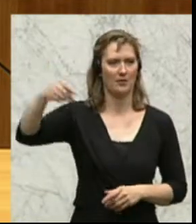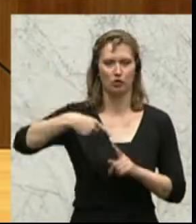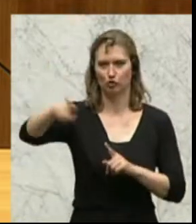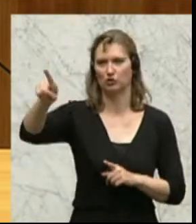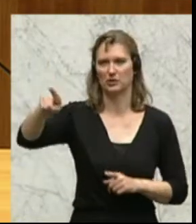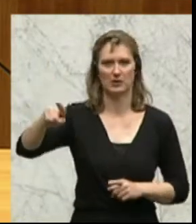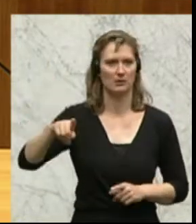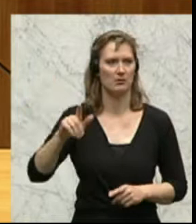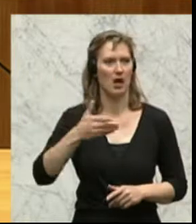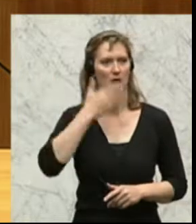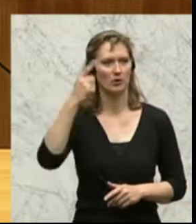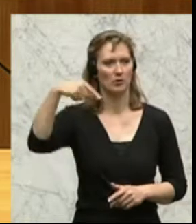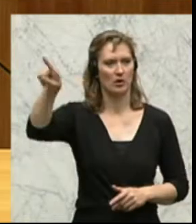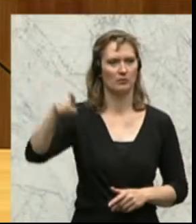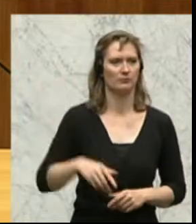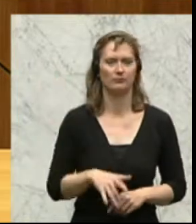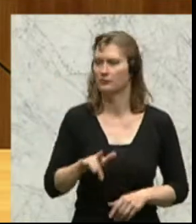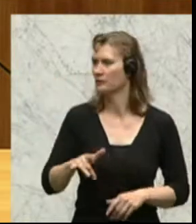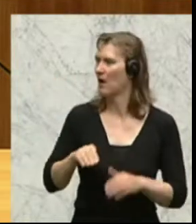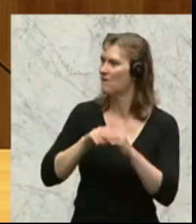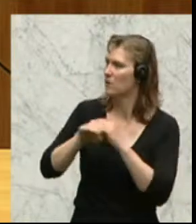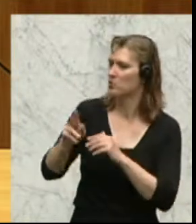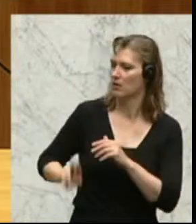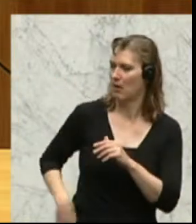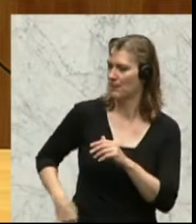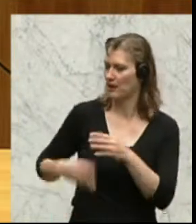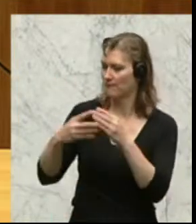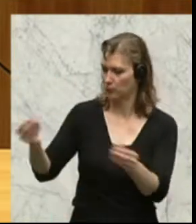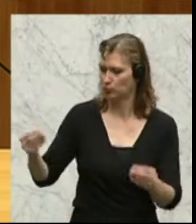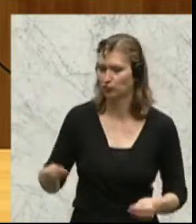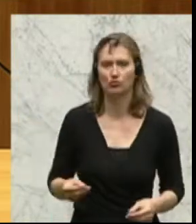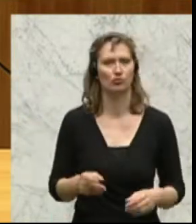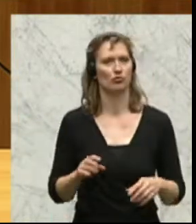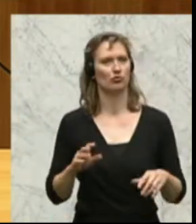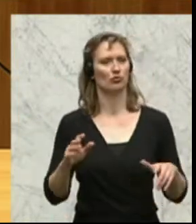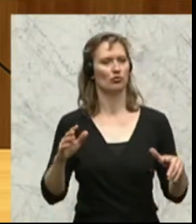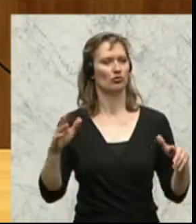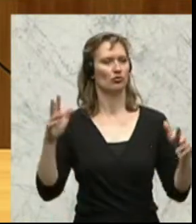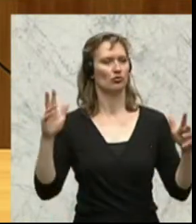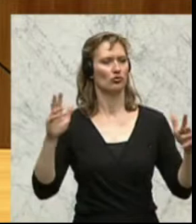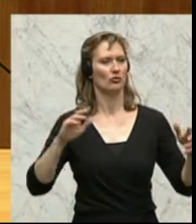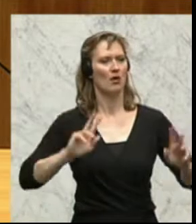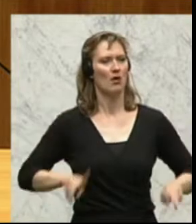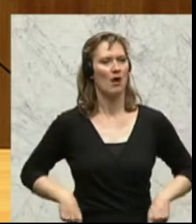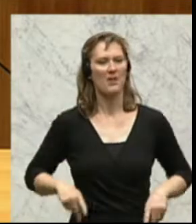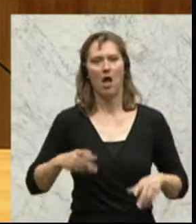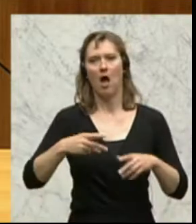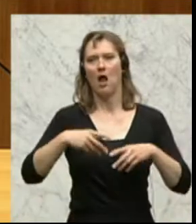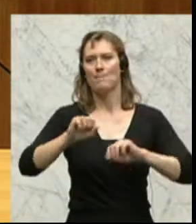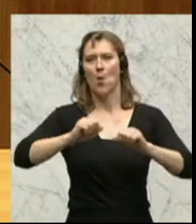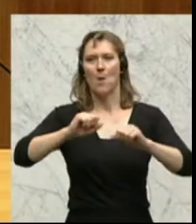das Kapital einfach flüchtet. Kapital, das heute so mobil ist wie noch